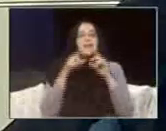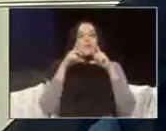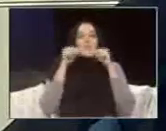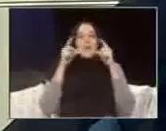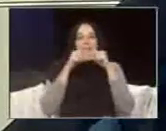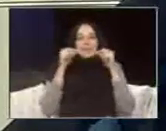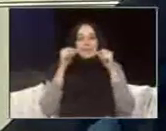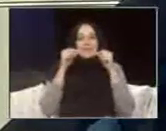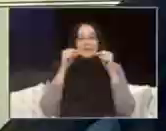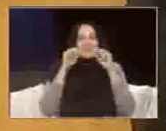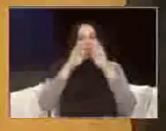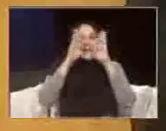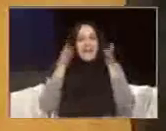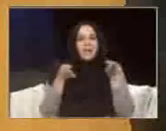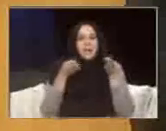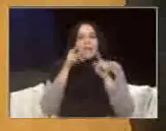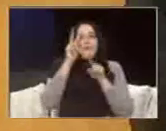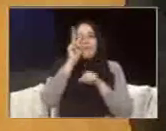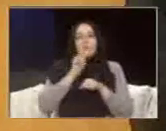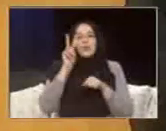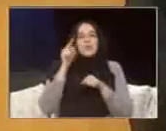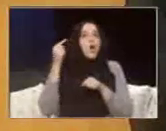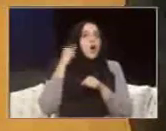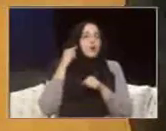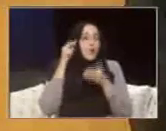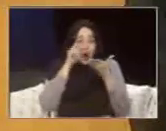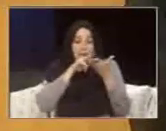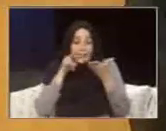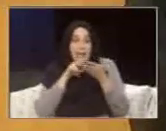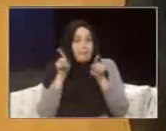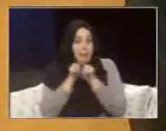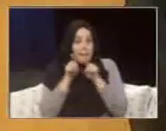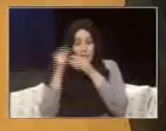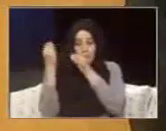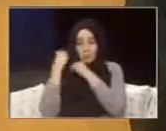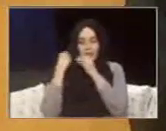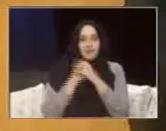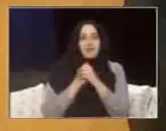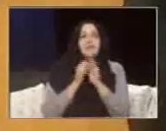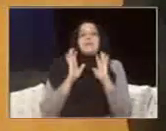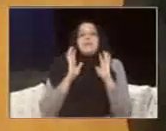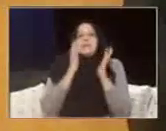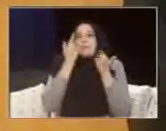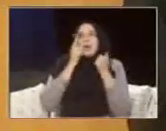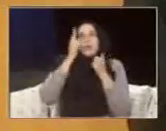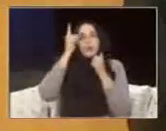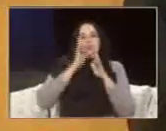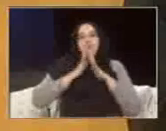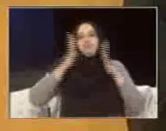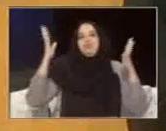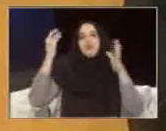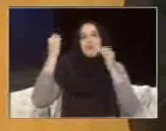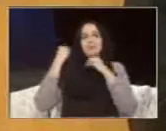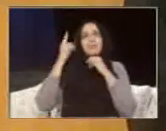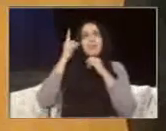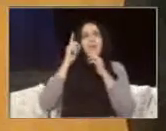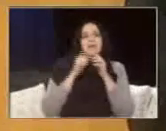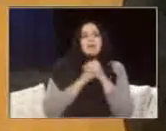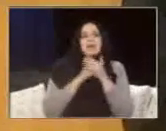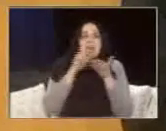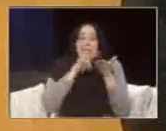كذلك في سماعها؟ والله الله خيره كثير وفضله واسع، هذا بالنسبة للإنسان اللي يقرأ، من قرأها